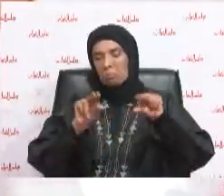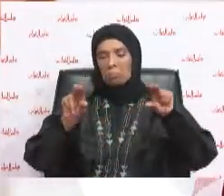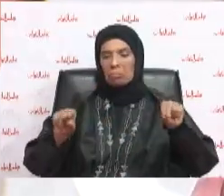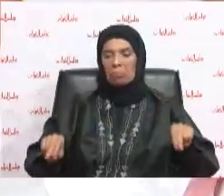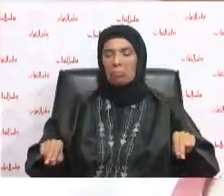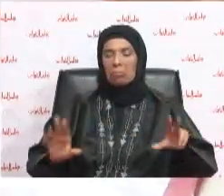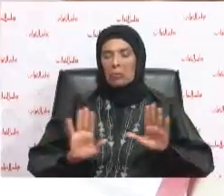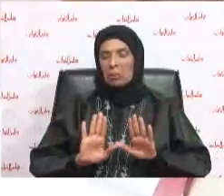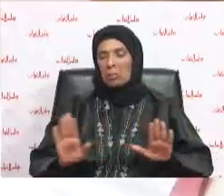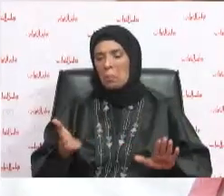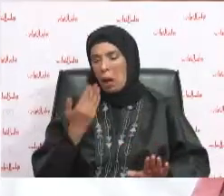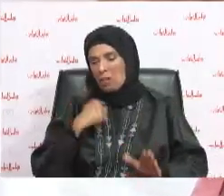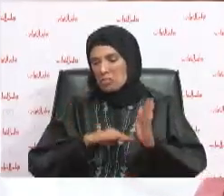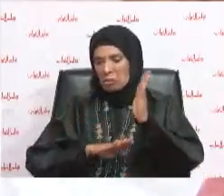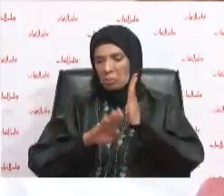الأرقام